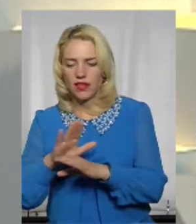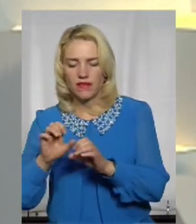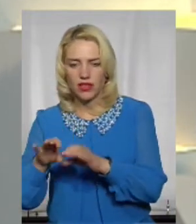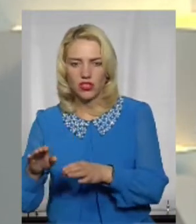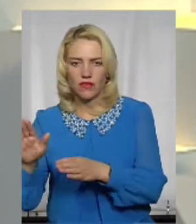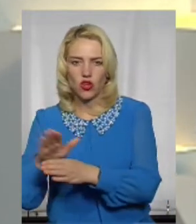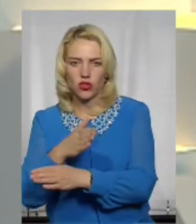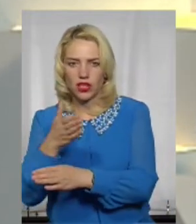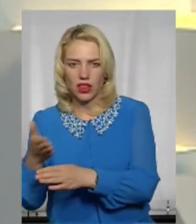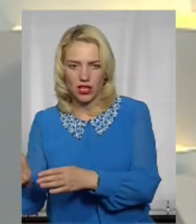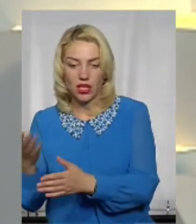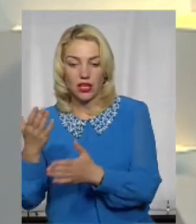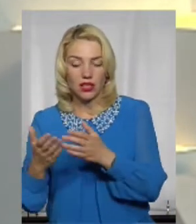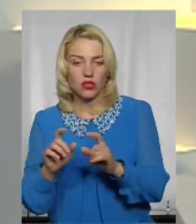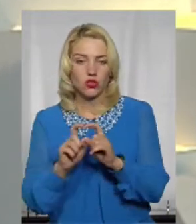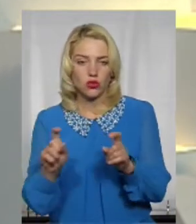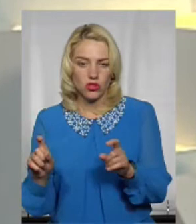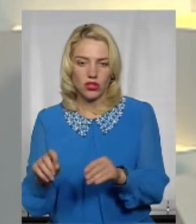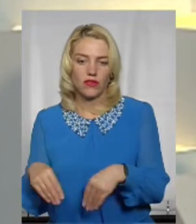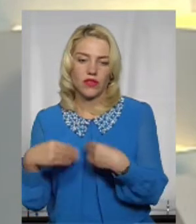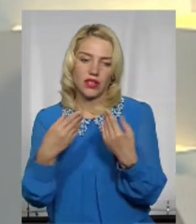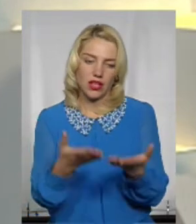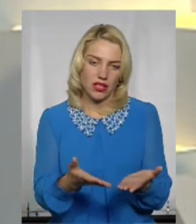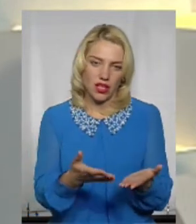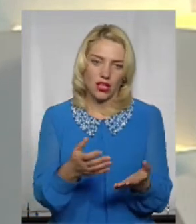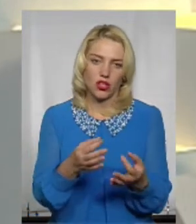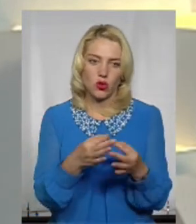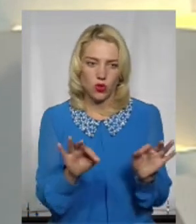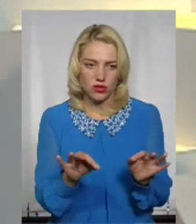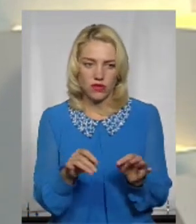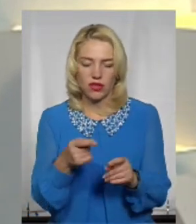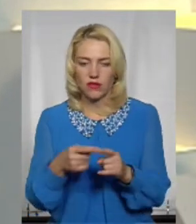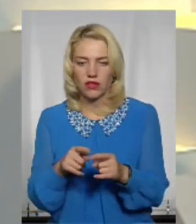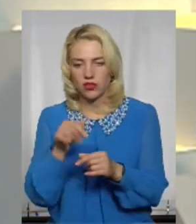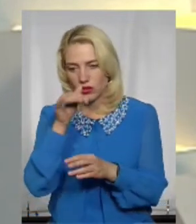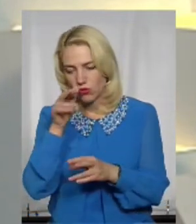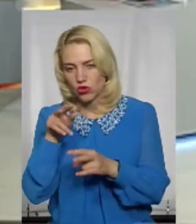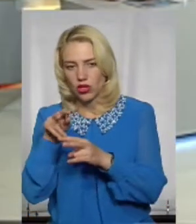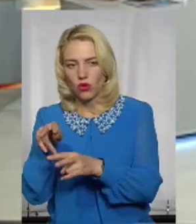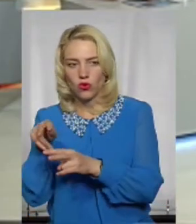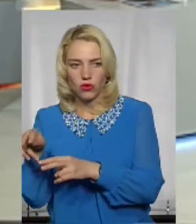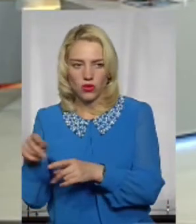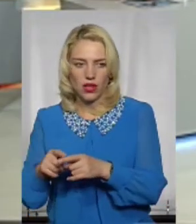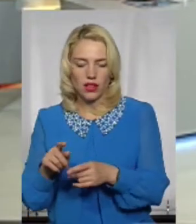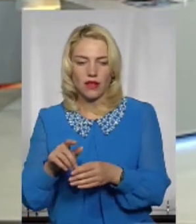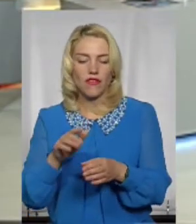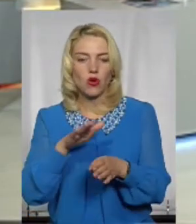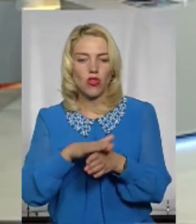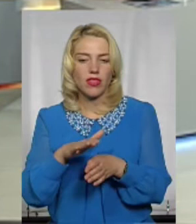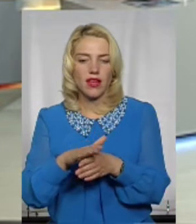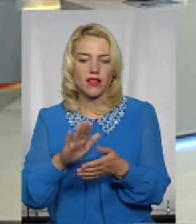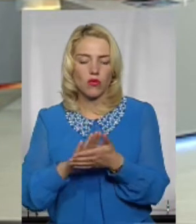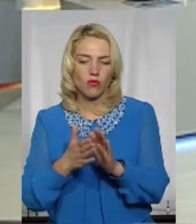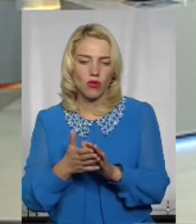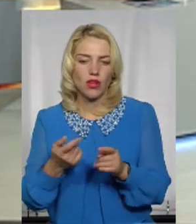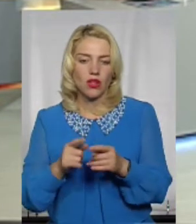роз'єднати. Тобто, якщо установа видає дозвіл, то вона вже не може його контролювати. Виконання умов даних дозволів на